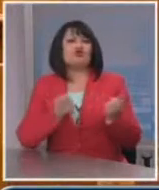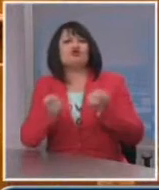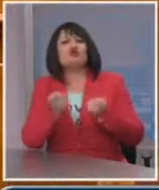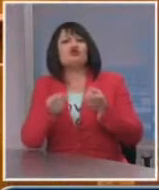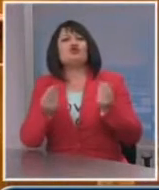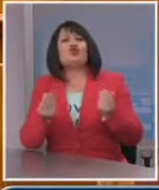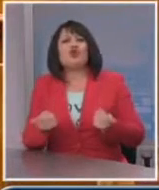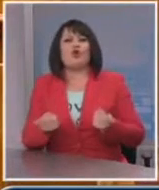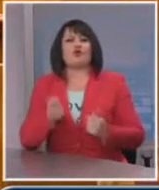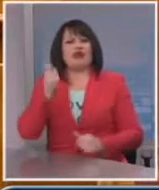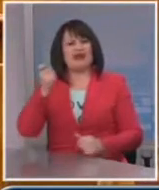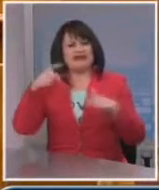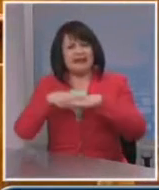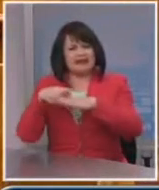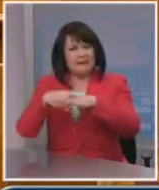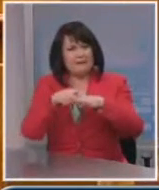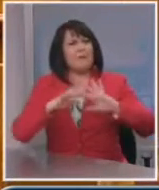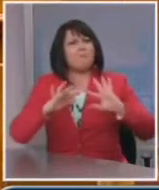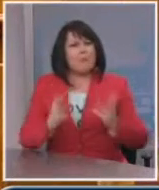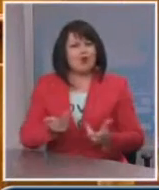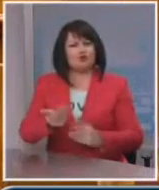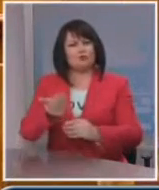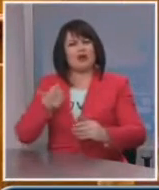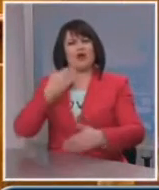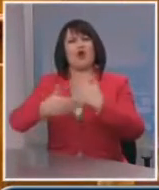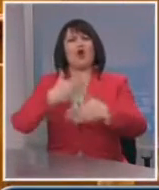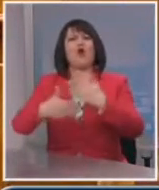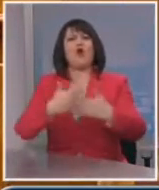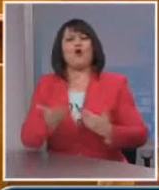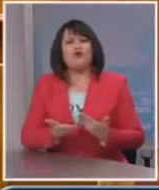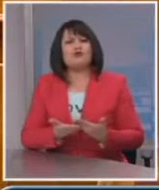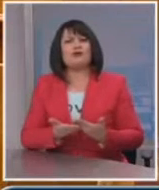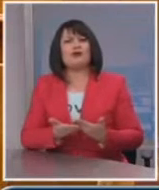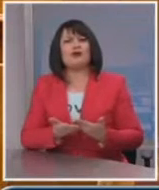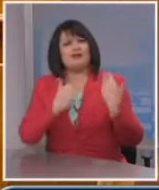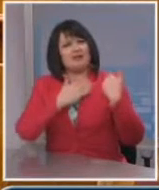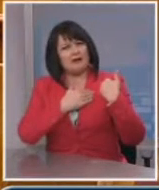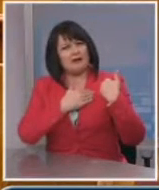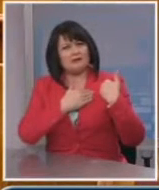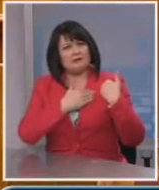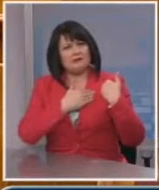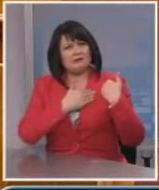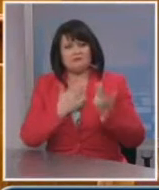διαχειρίστηκαν τα ασφαλιστικά ταμεία όλα αυτά τα χρόνια όσοι είχαν αυτή την ευθύνη?